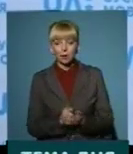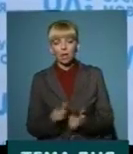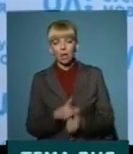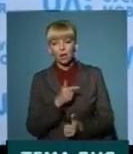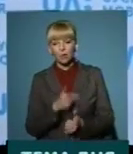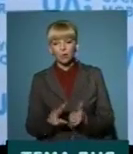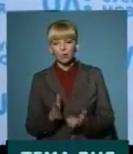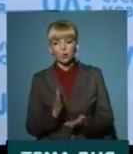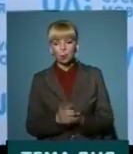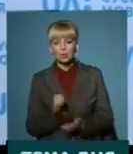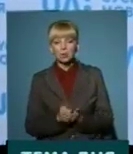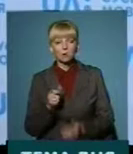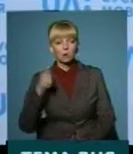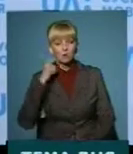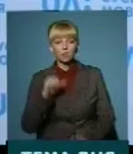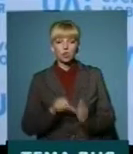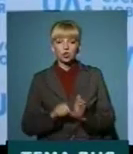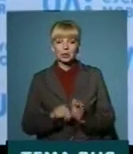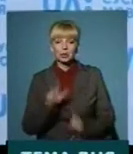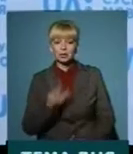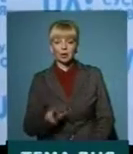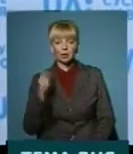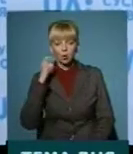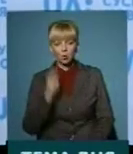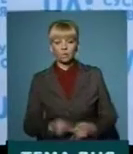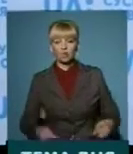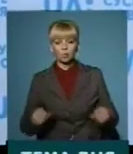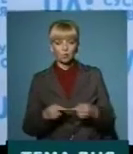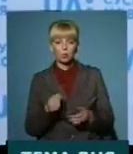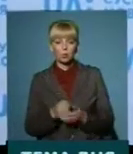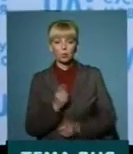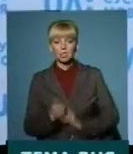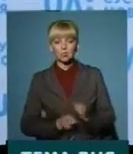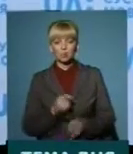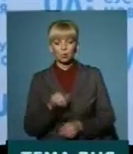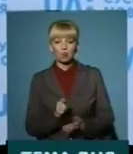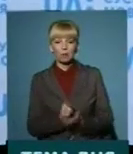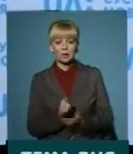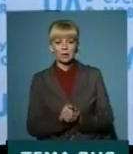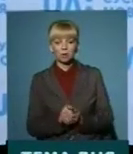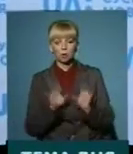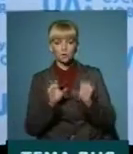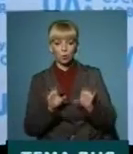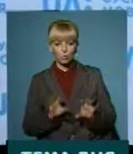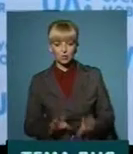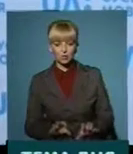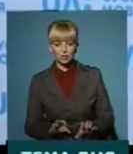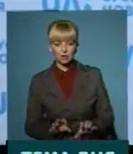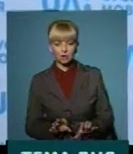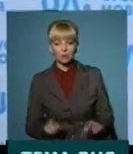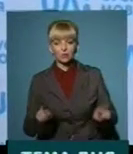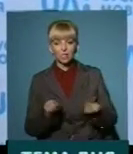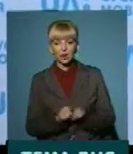ж набудуть пенсійного віку 63 роки, відповідно до змін у пенсійному законодавстві.